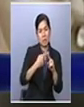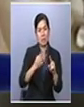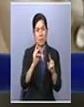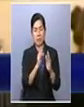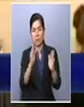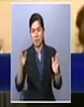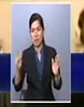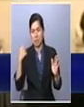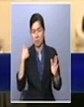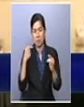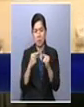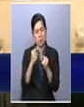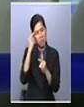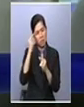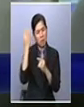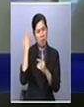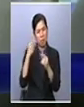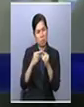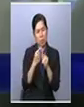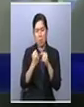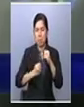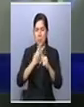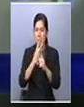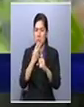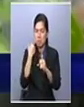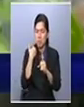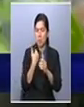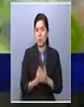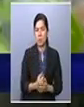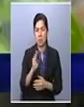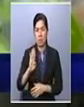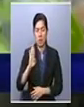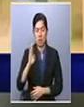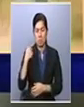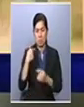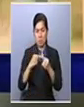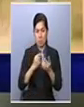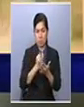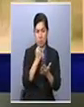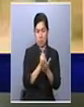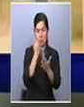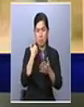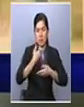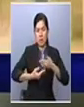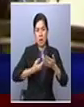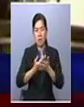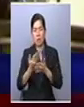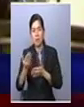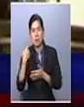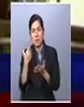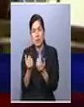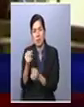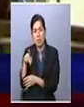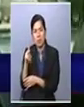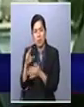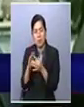ของตลาดหลักทรัพย์ทั่วไปต้องใช้เวลาอย่างต่ำ2ปีและบริษัทที่ได้รับการจดทะเบียนและได้ทำการซื้อขายจะได้ประโยชน์ในด้านของการตลาด